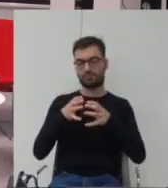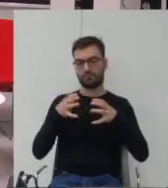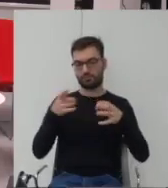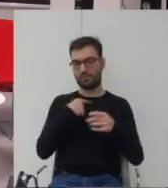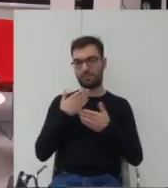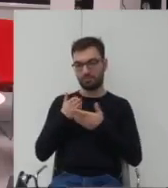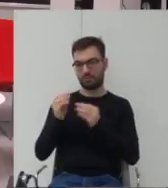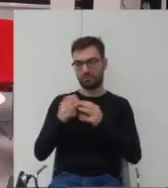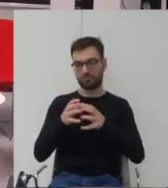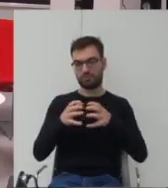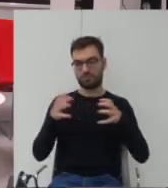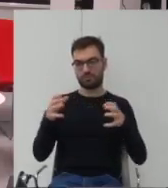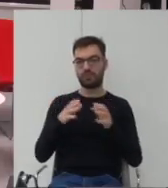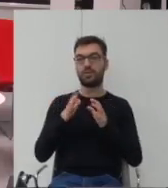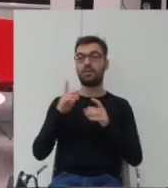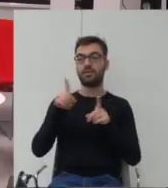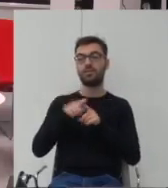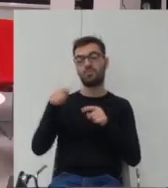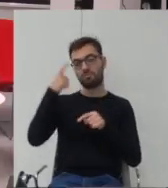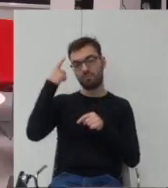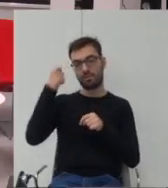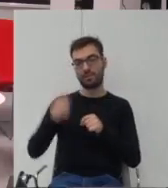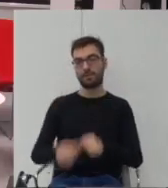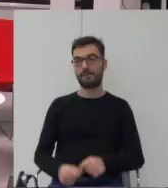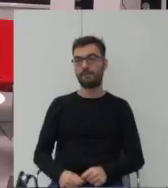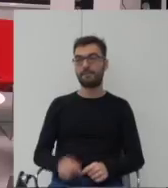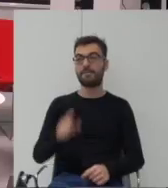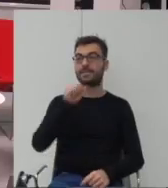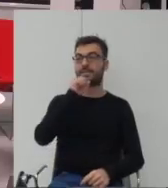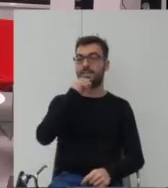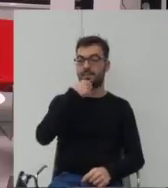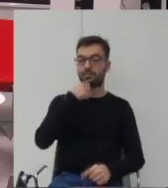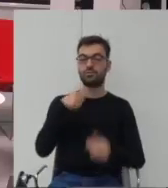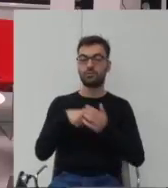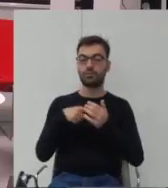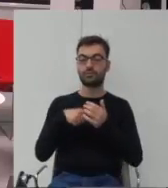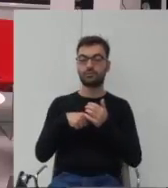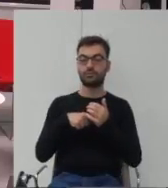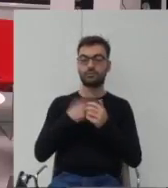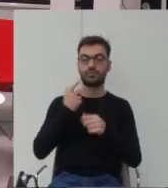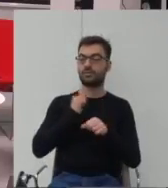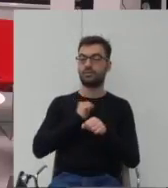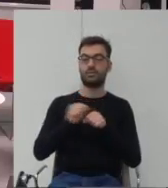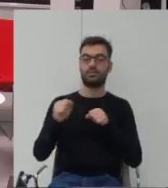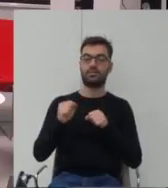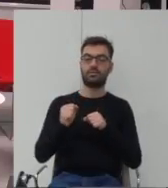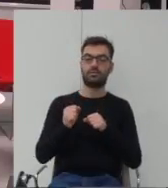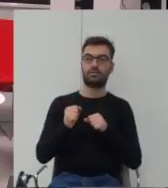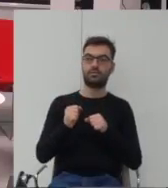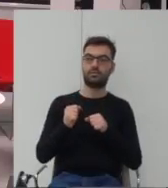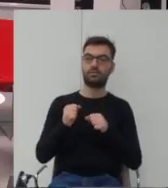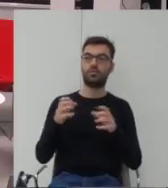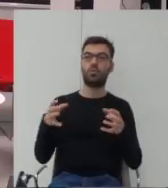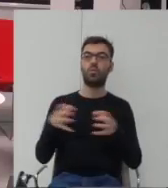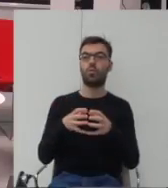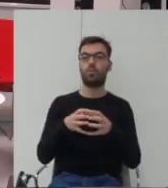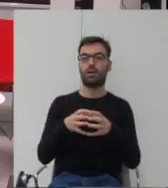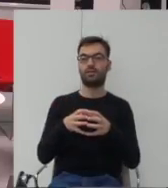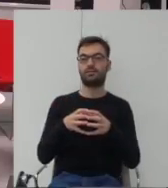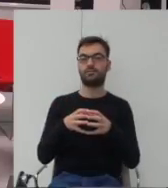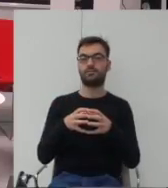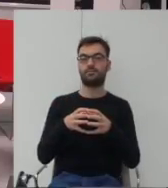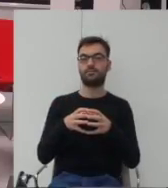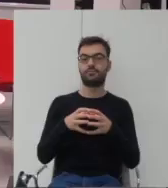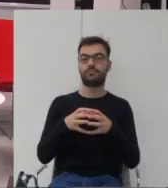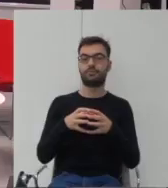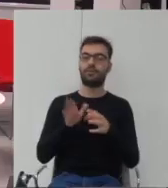ich oferty. Proszę nie zapominać, że seniorzy to nie jest grupa,